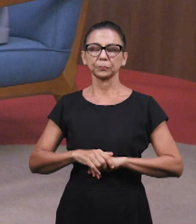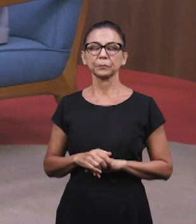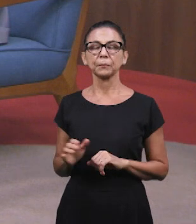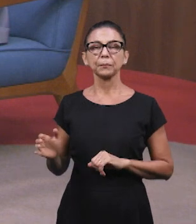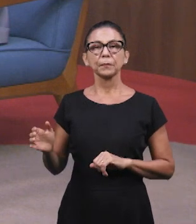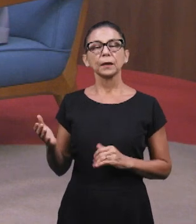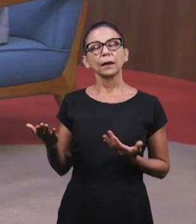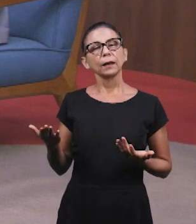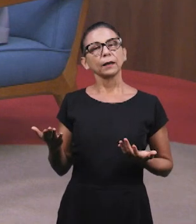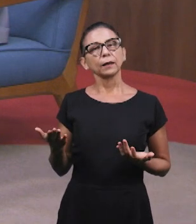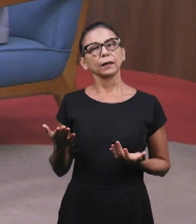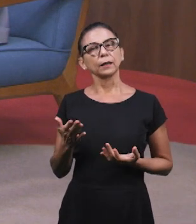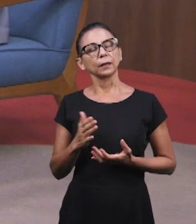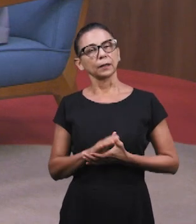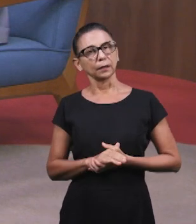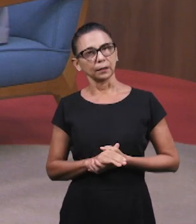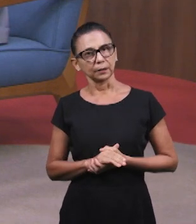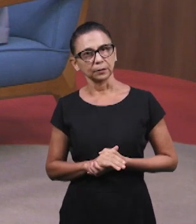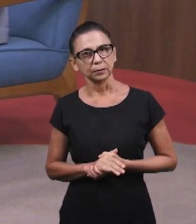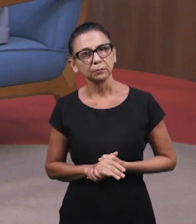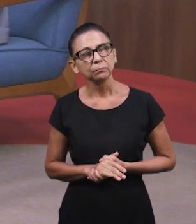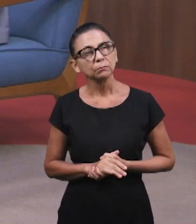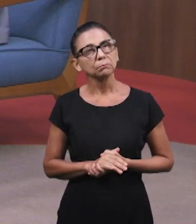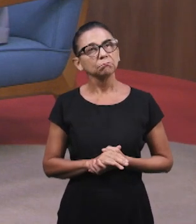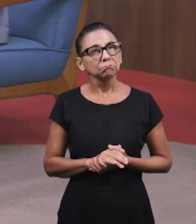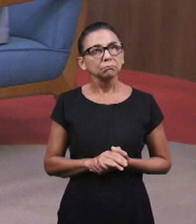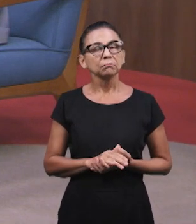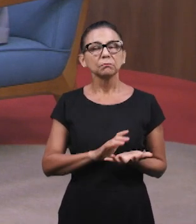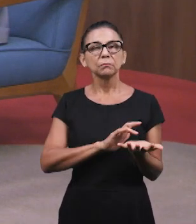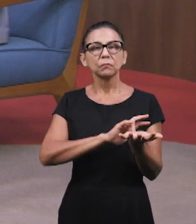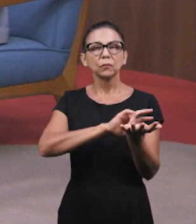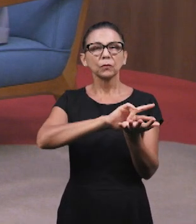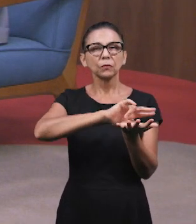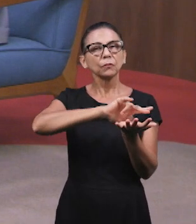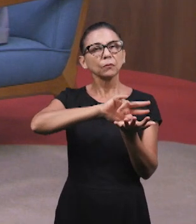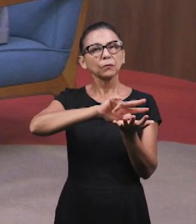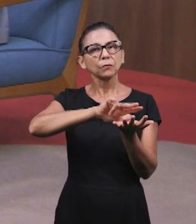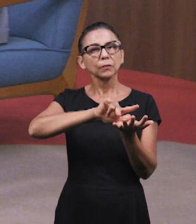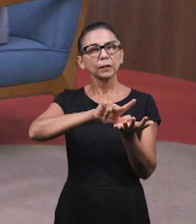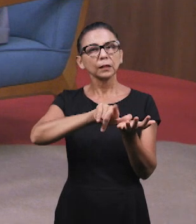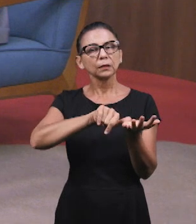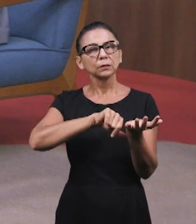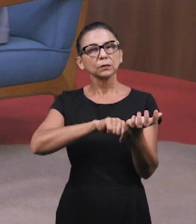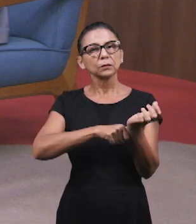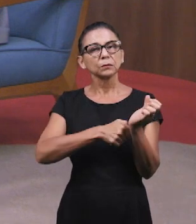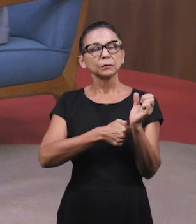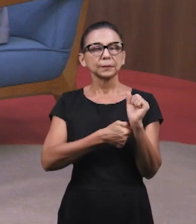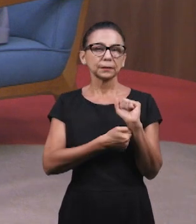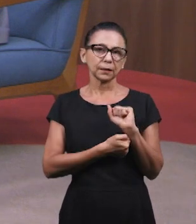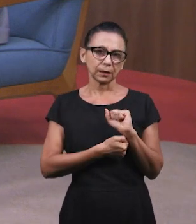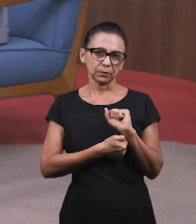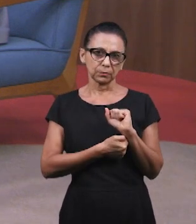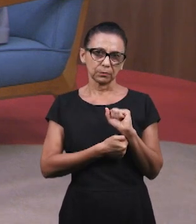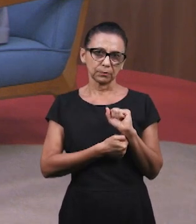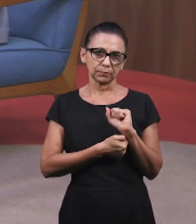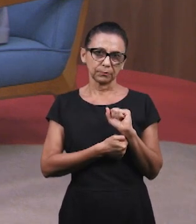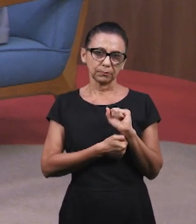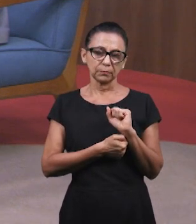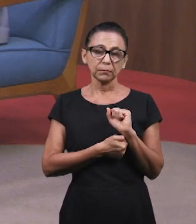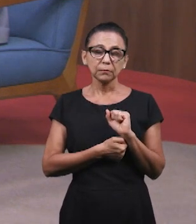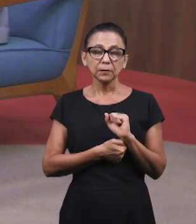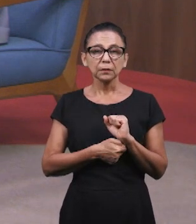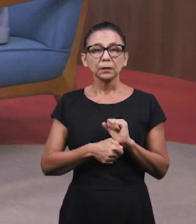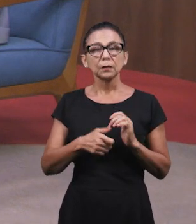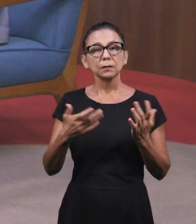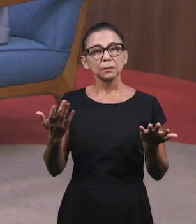marquante, il y avait des mystères qui seraient révélés au peuple. Et nous